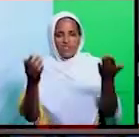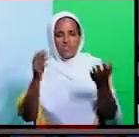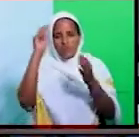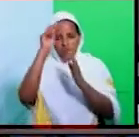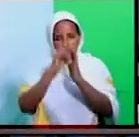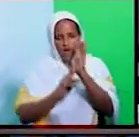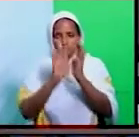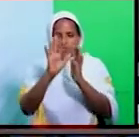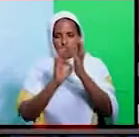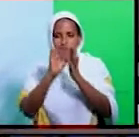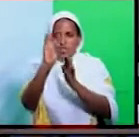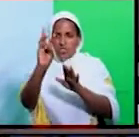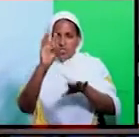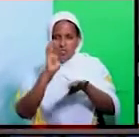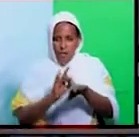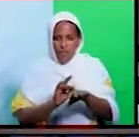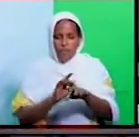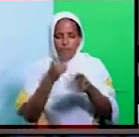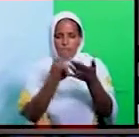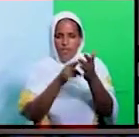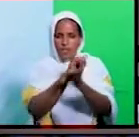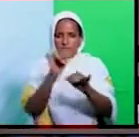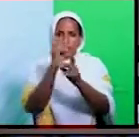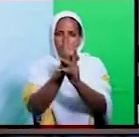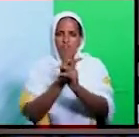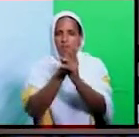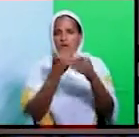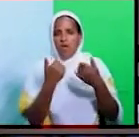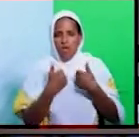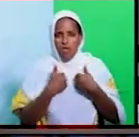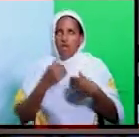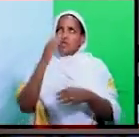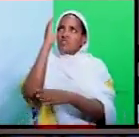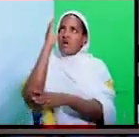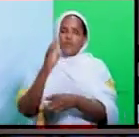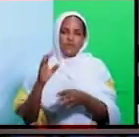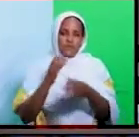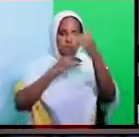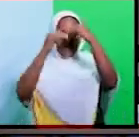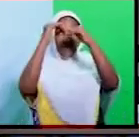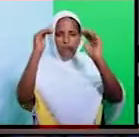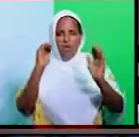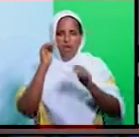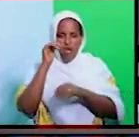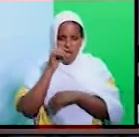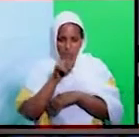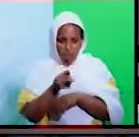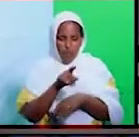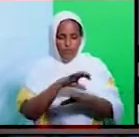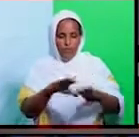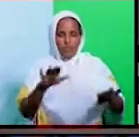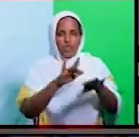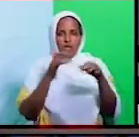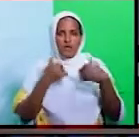ወደ መረዳትና ወደዛ ደረጃ ወደ ማደግ የምንሄደው እንዲህና እንዲህ ባሉ ነገሮች ላይ ነው እንጂ ቃሉን በራሱ በማንበብ ብቻ ሊሆን አይችልም።